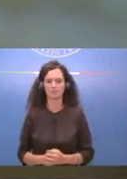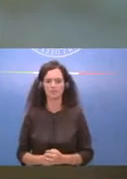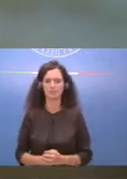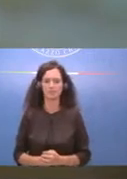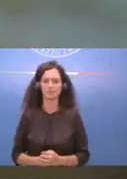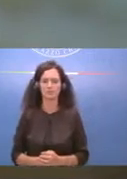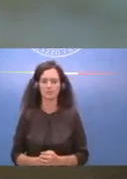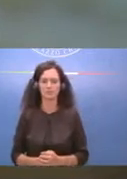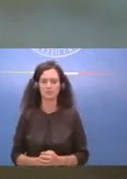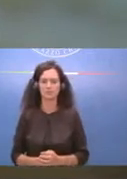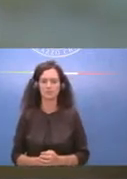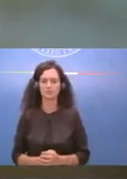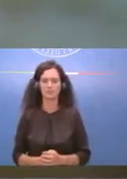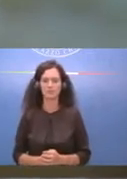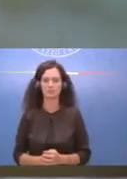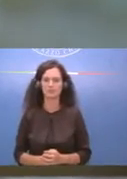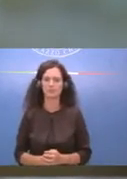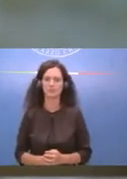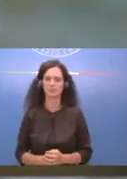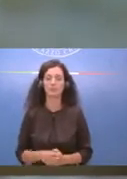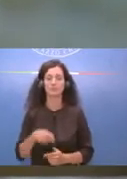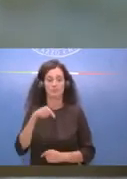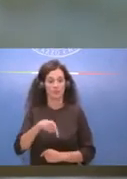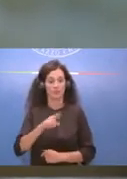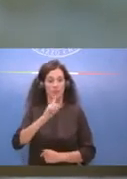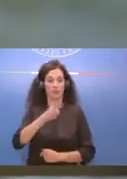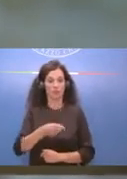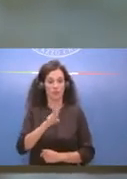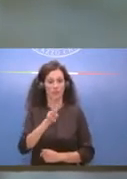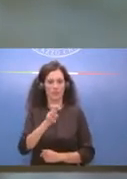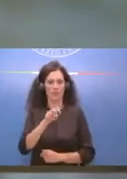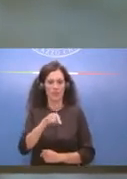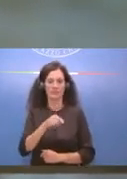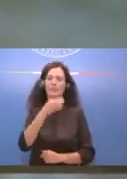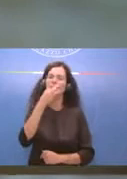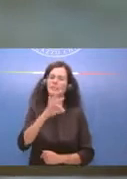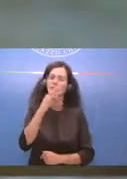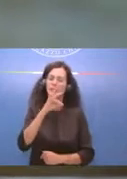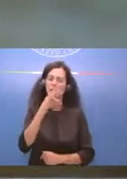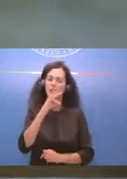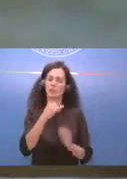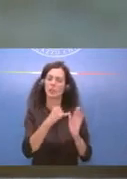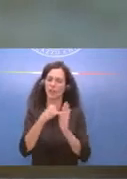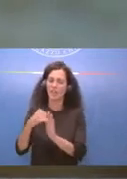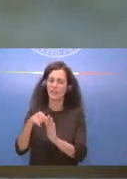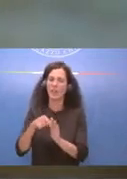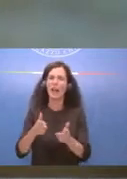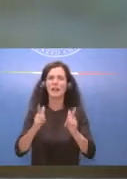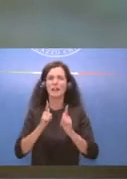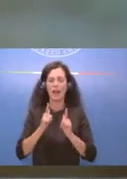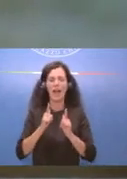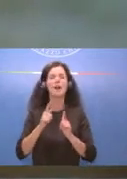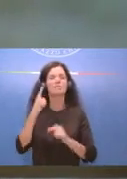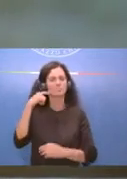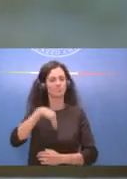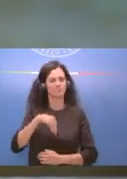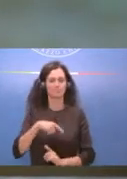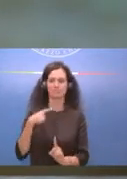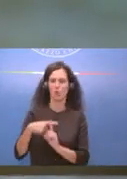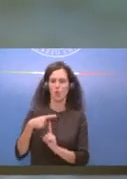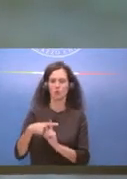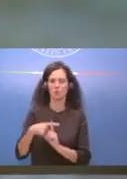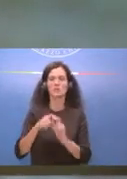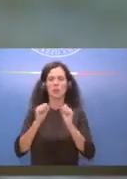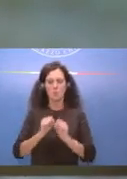enix final declaration might be quite othman store confidence on è capace di